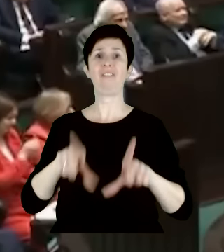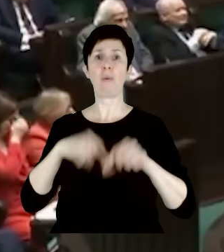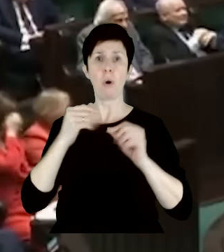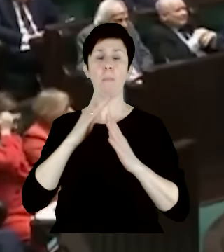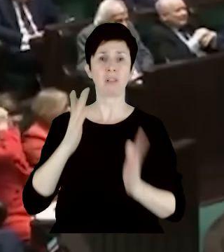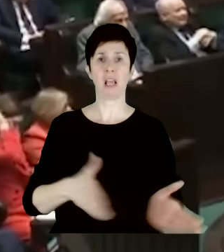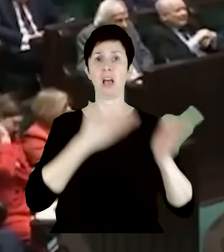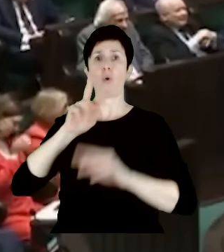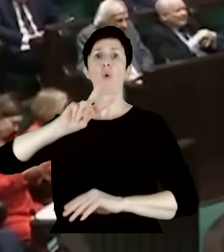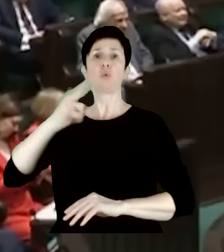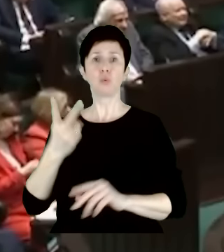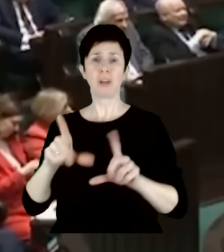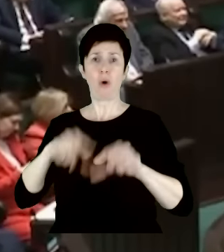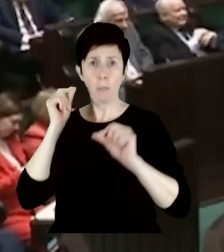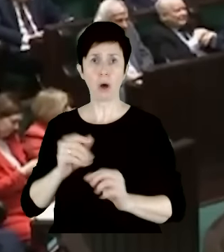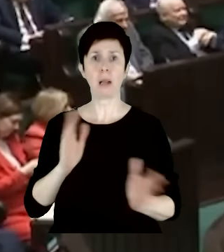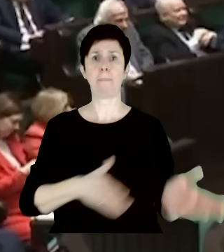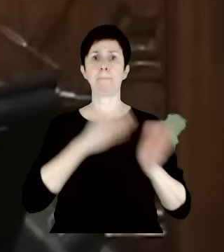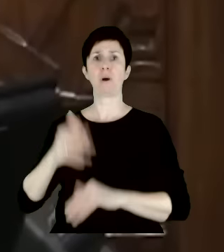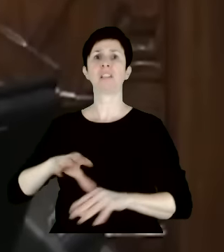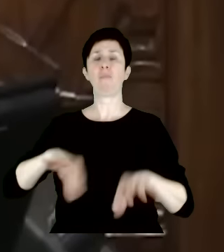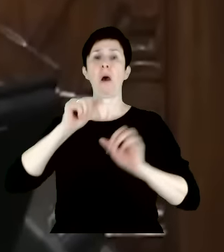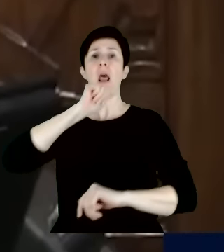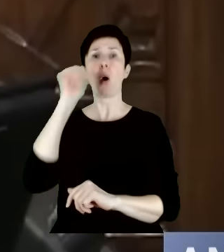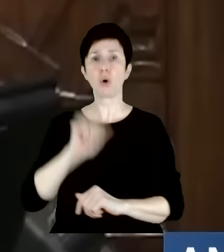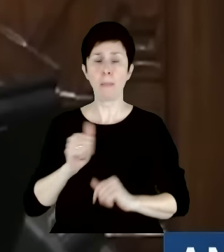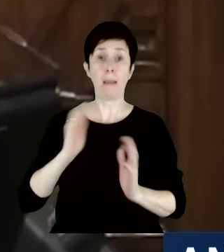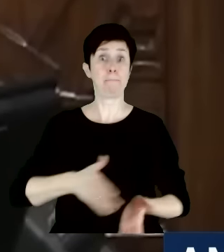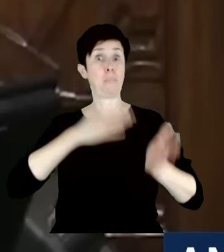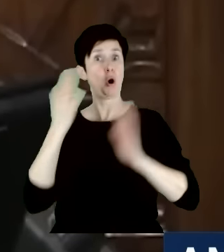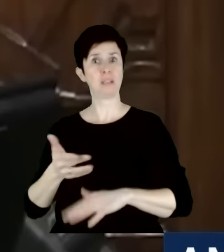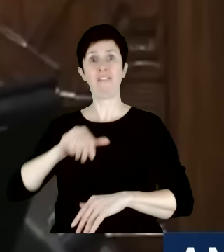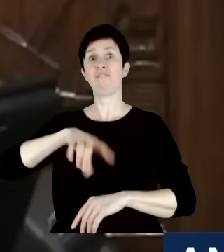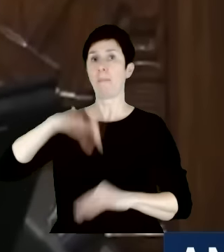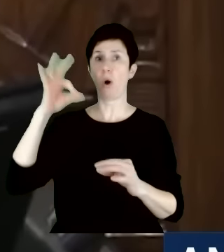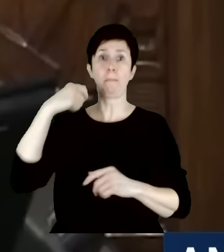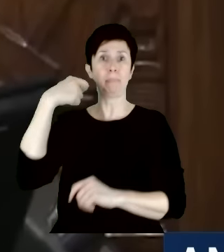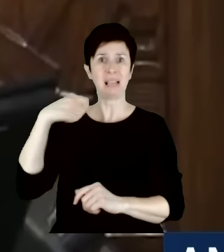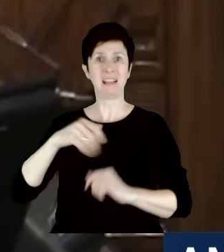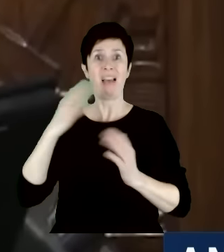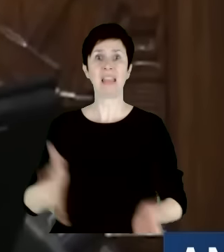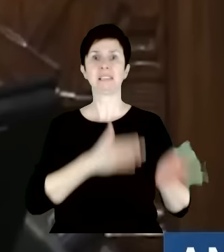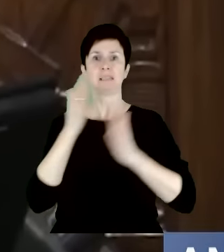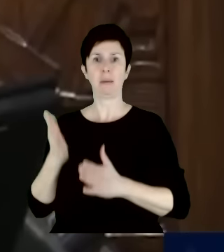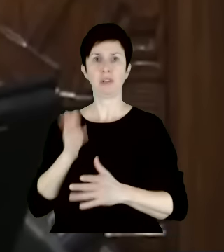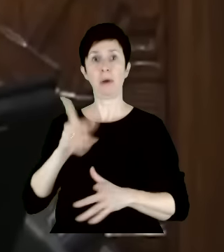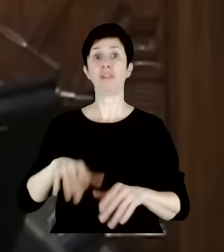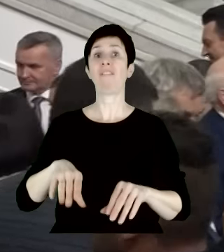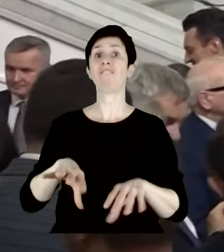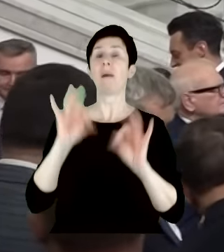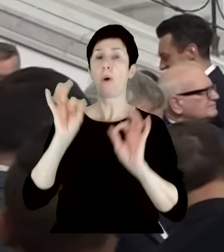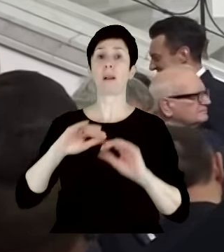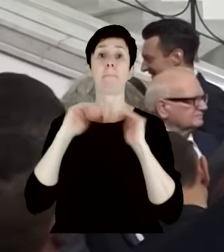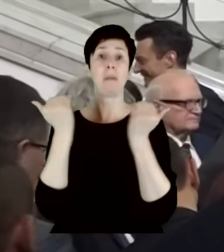wyborów samorządowych. Potem będą wybory europejskie, potem będą wybory prezydenckie, a następnie będą wybory